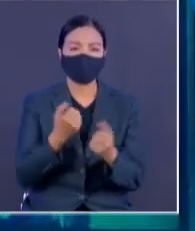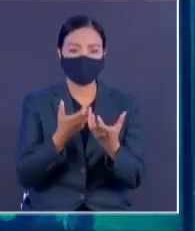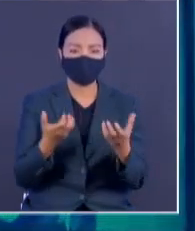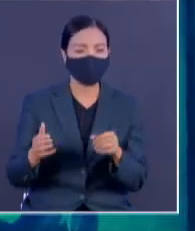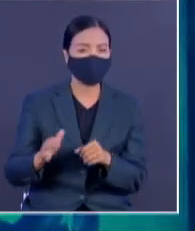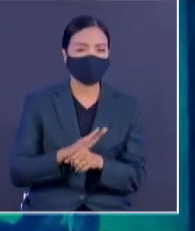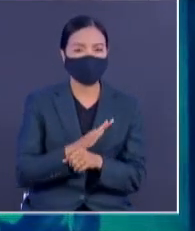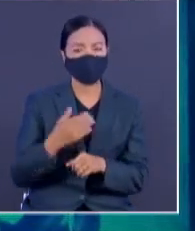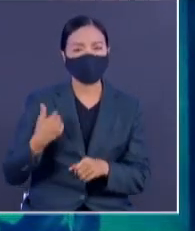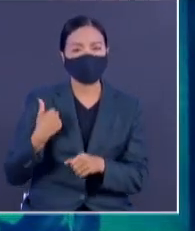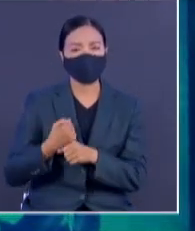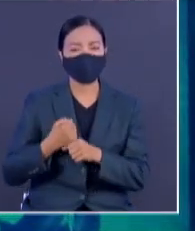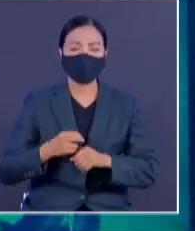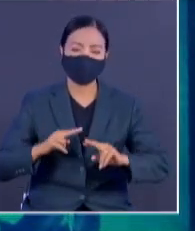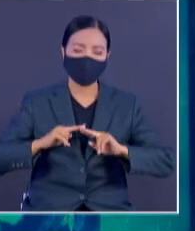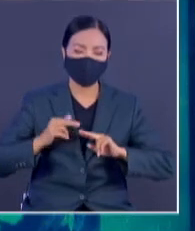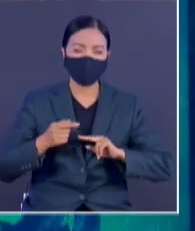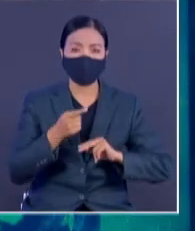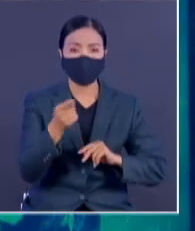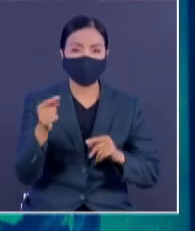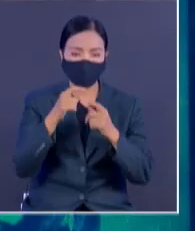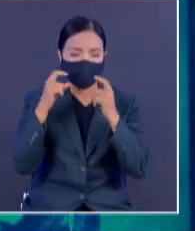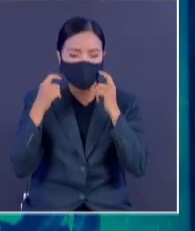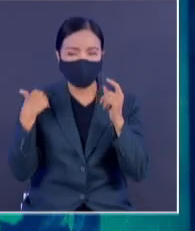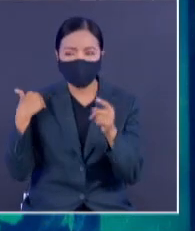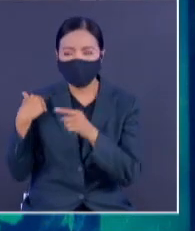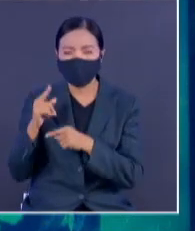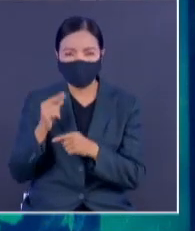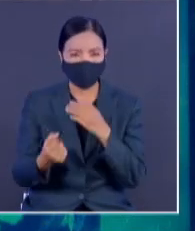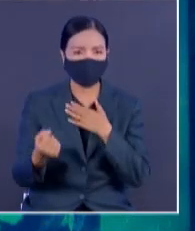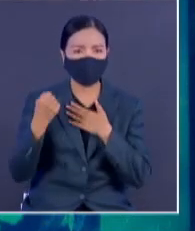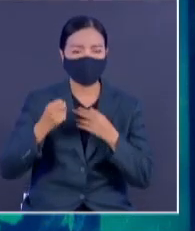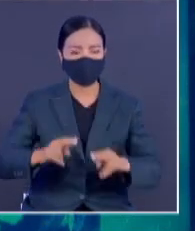อนะฮะเพราะยังทำเลยเพราะฉะนั้นพวกเราที่มีอุปกรณ์เนี่ยก็ต้องเคร่งครัดอย่างยิ่งกับตัวเองด้วย